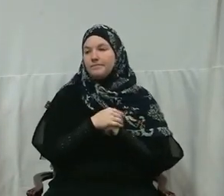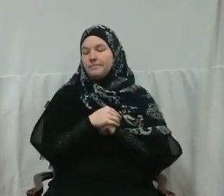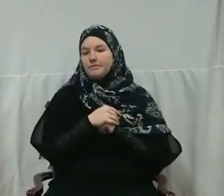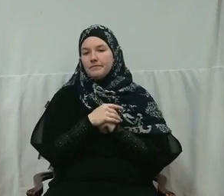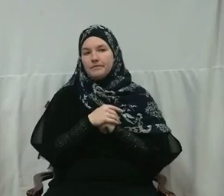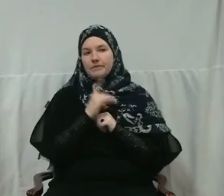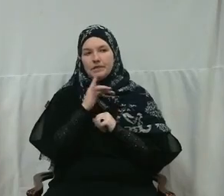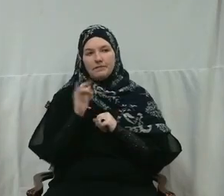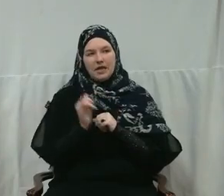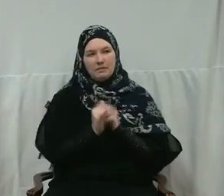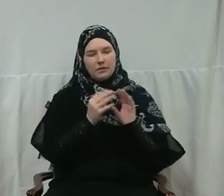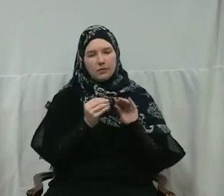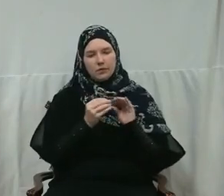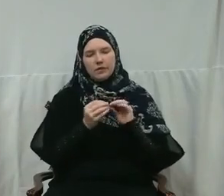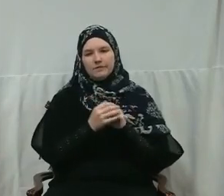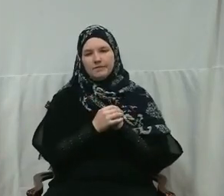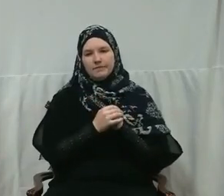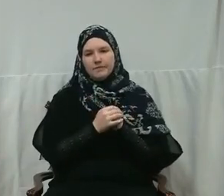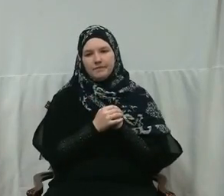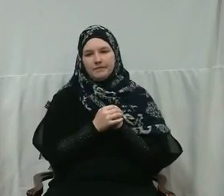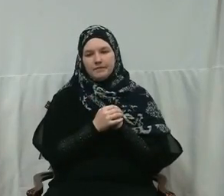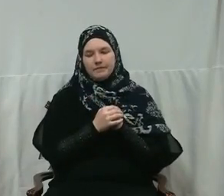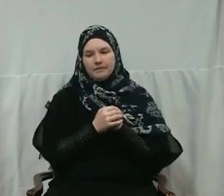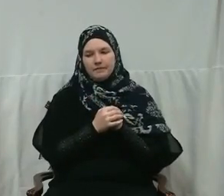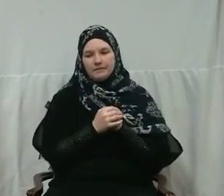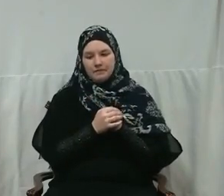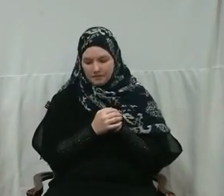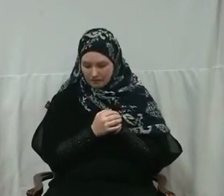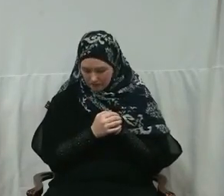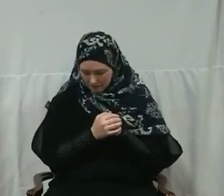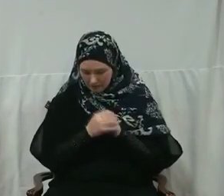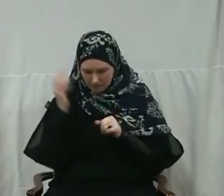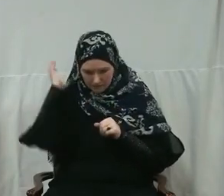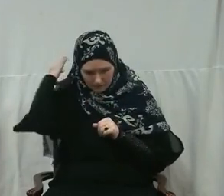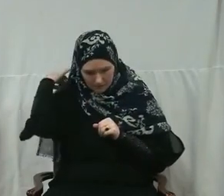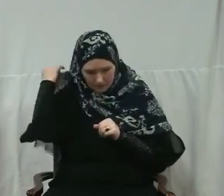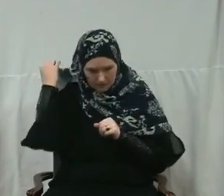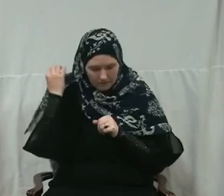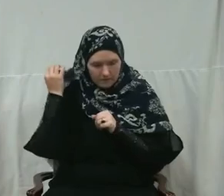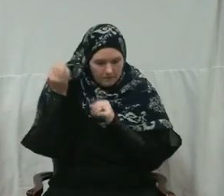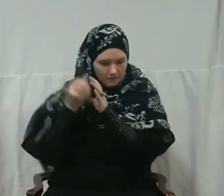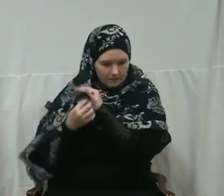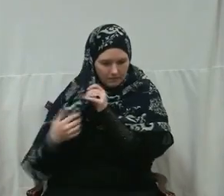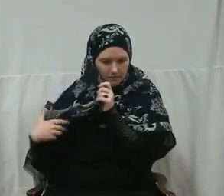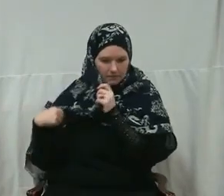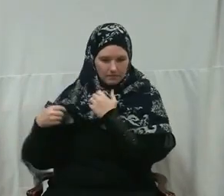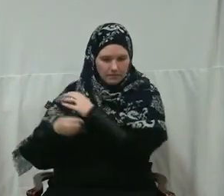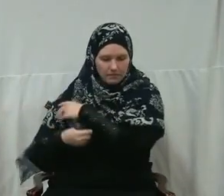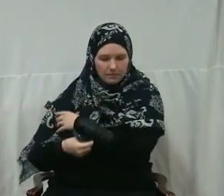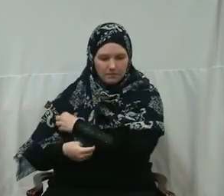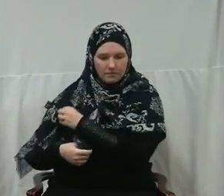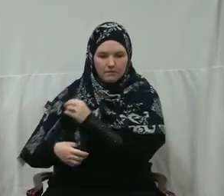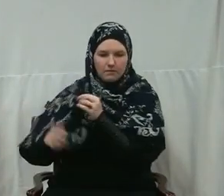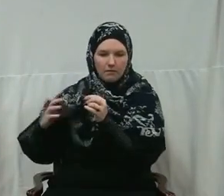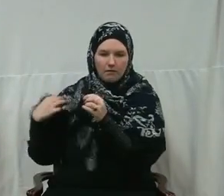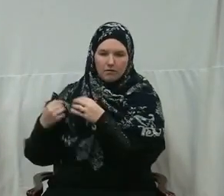يَسْعَى قَالَ يَا مُوسَى إِنَّ الْقَوْمَ يَأْتَمِرُونَ بِكَ لِيَقْتُلُوكَ فَاخْرُجْ إِنِّي